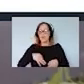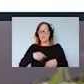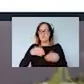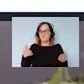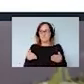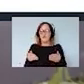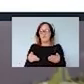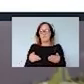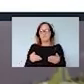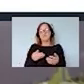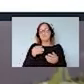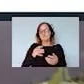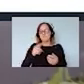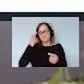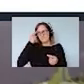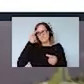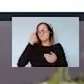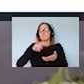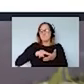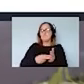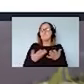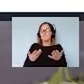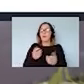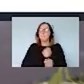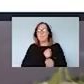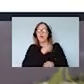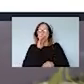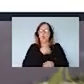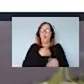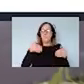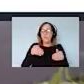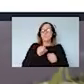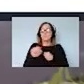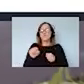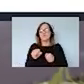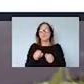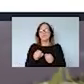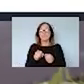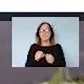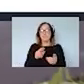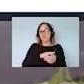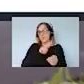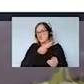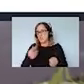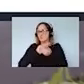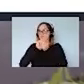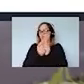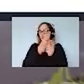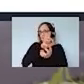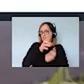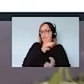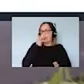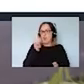dzisiaj jakoś zainspiruje do tego, że nasza praca w bibliotekach czy w szkołach może być też na rzecz zmiany świata na